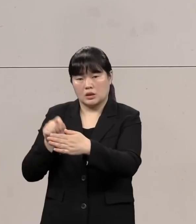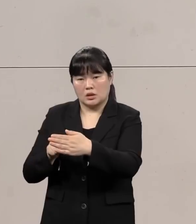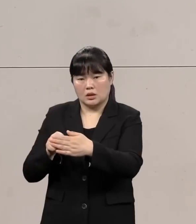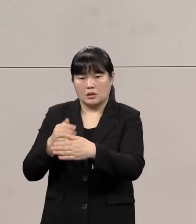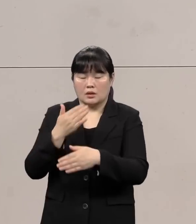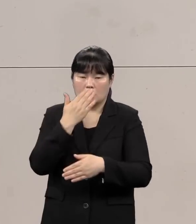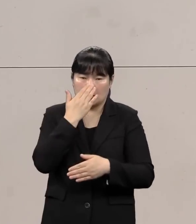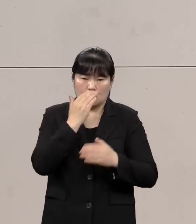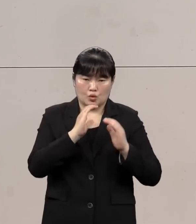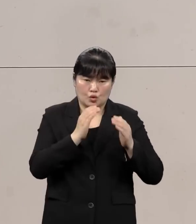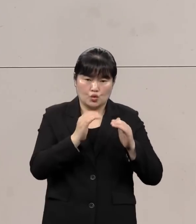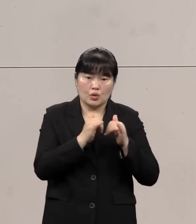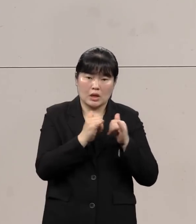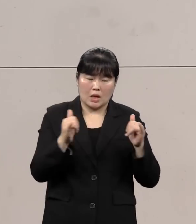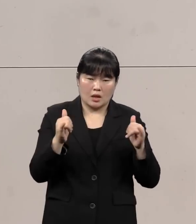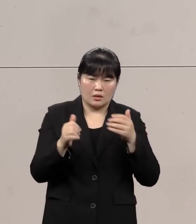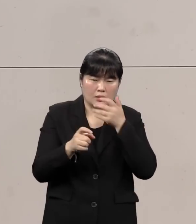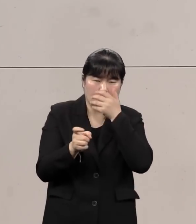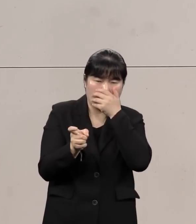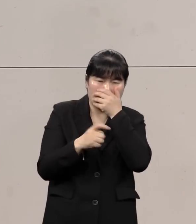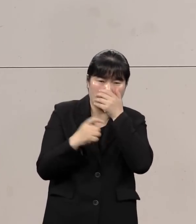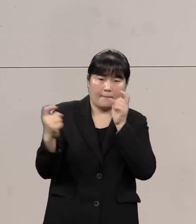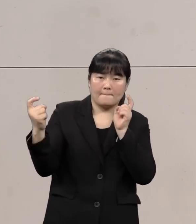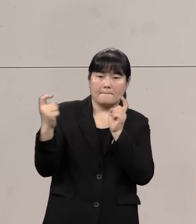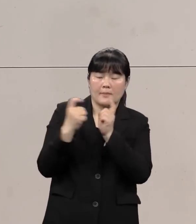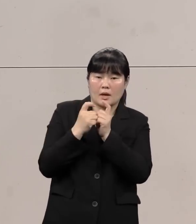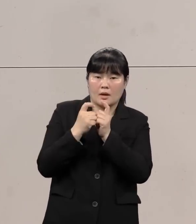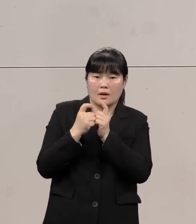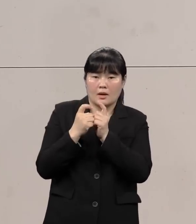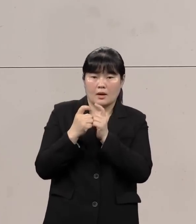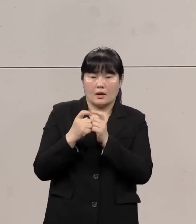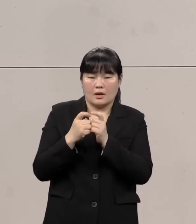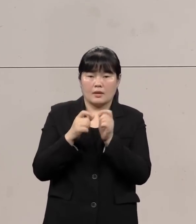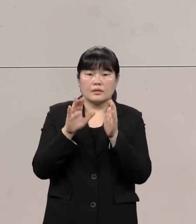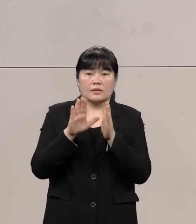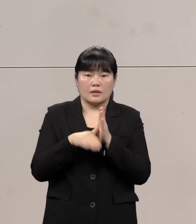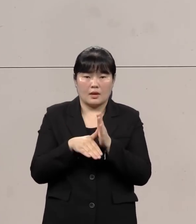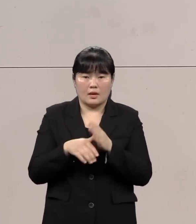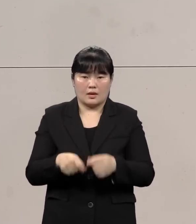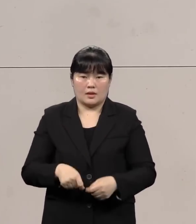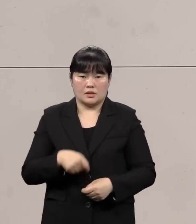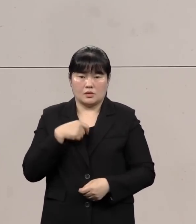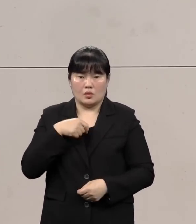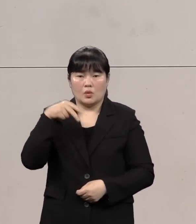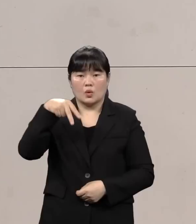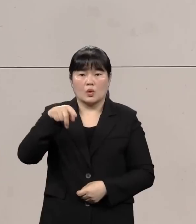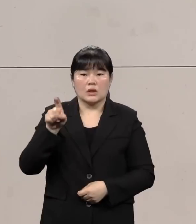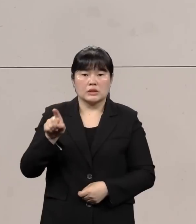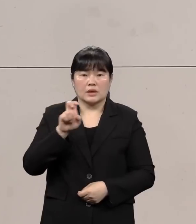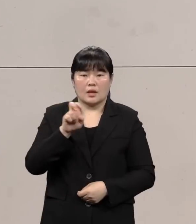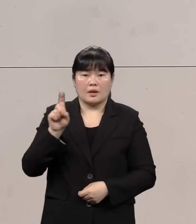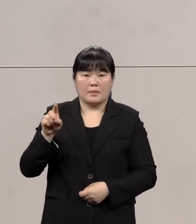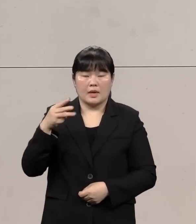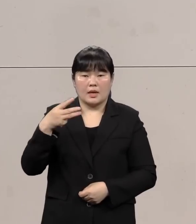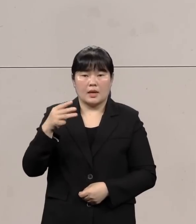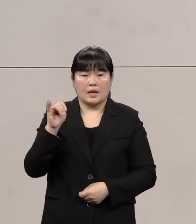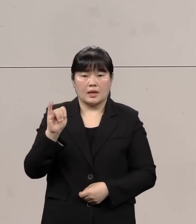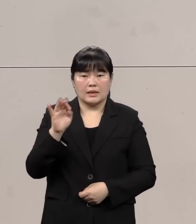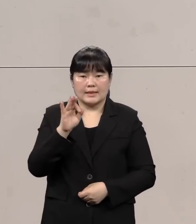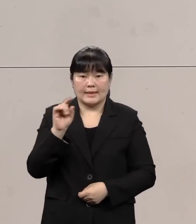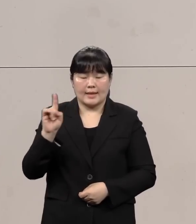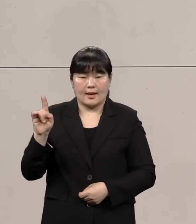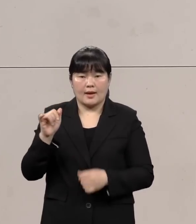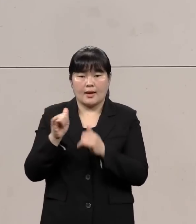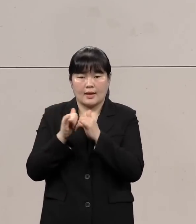예리코에서 예루살렘으로 올라가는 길이라고 했습니다 바로 그 길목에서 강도를 그 착한